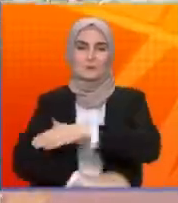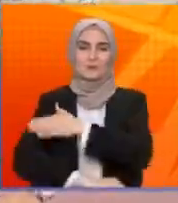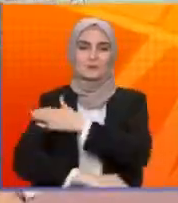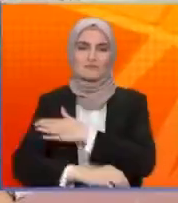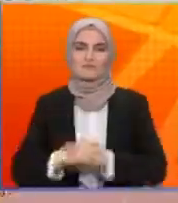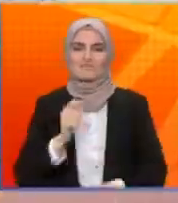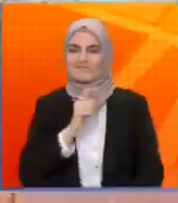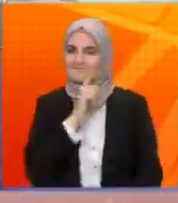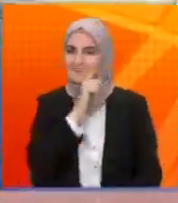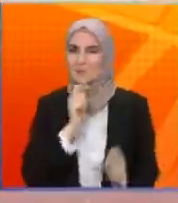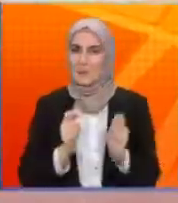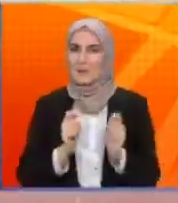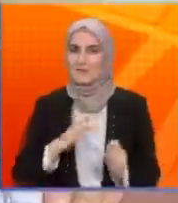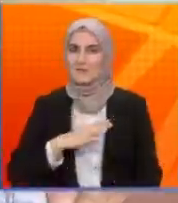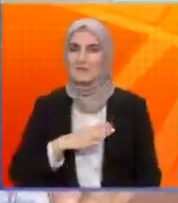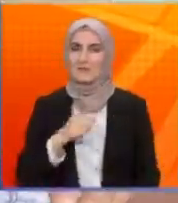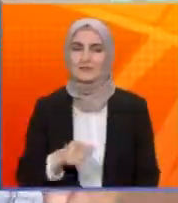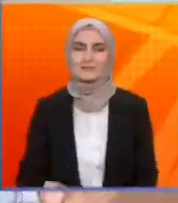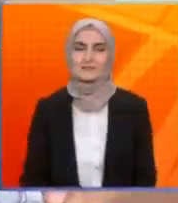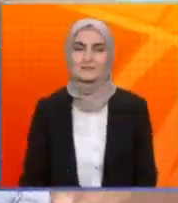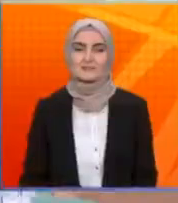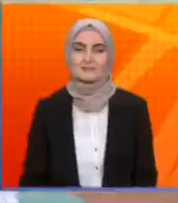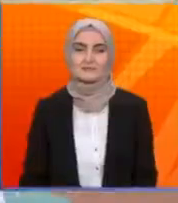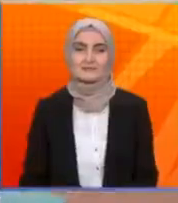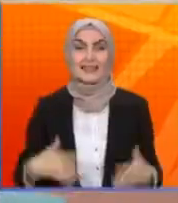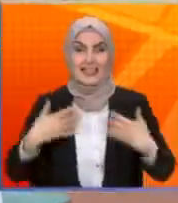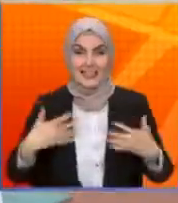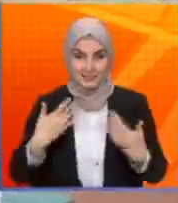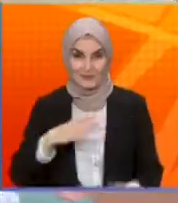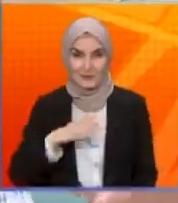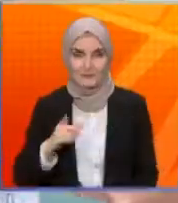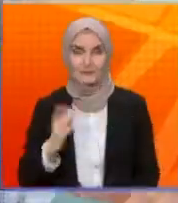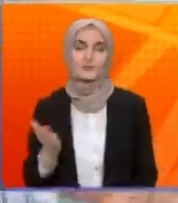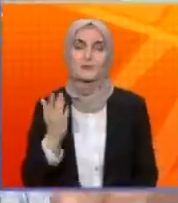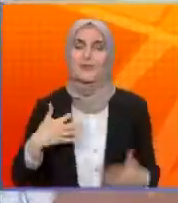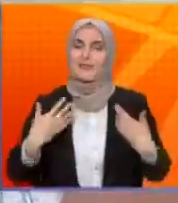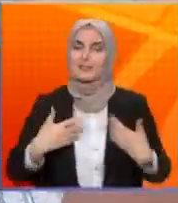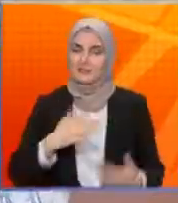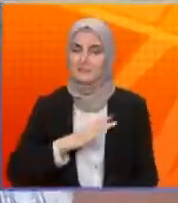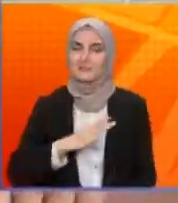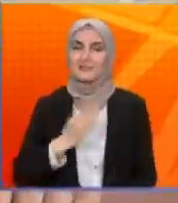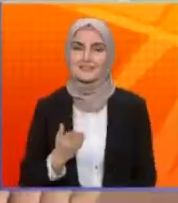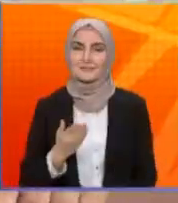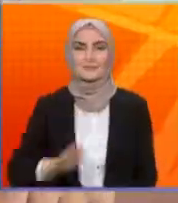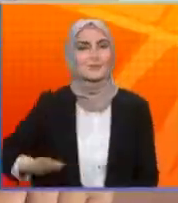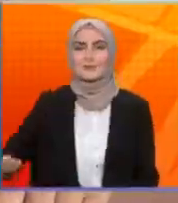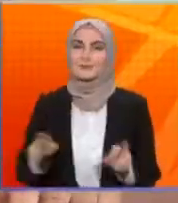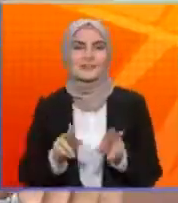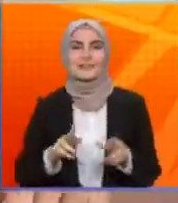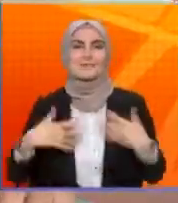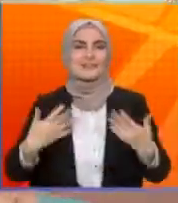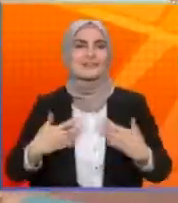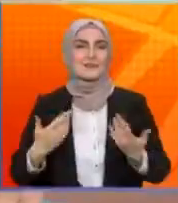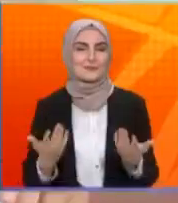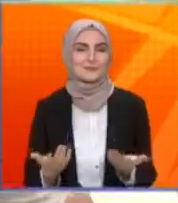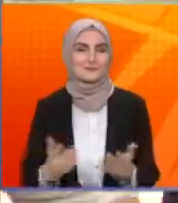kollarımdan zorlanıyorum. Kilolar var ya. Eğleniyor musunuz? Çok eğleniyorsun. Çok eğleniyorsun. Yani çocuklar gibi. İnanılacak